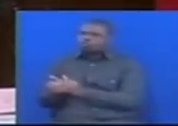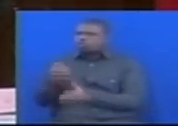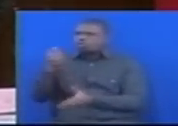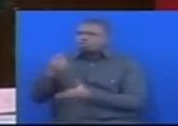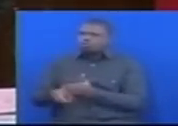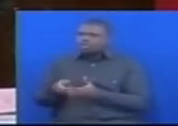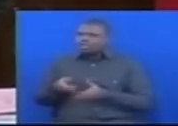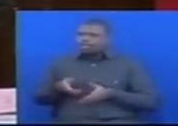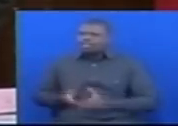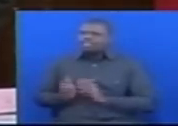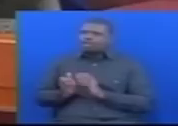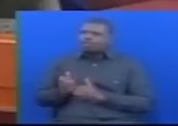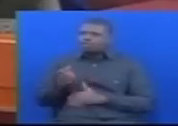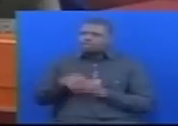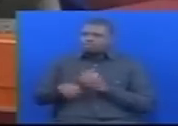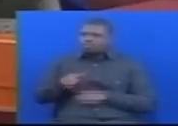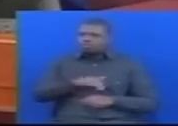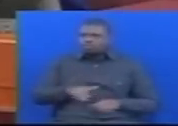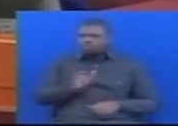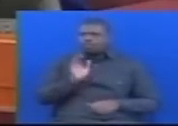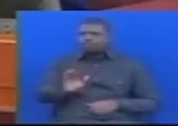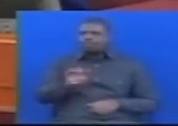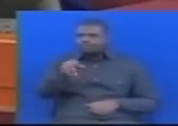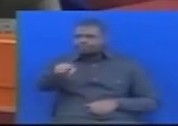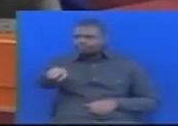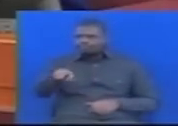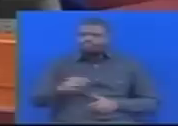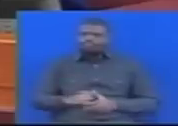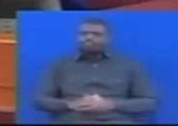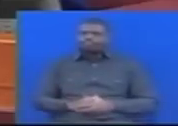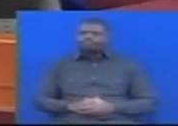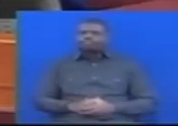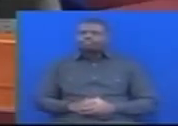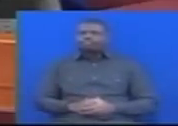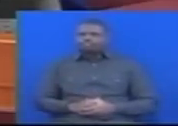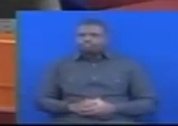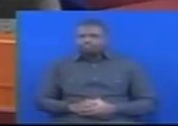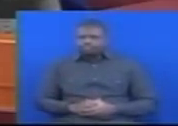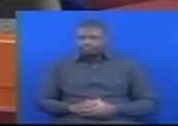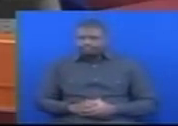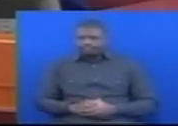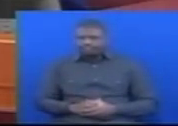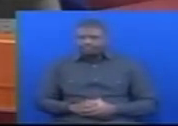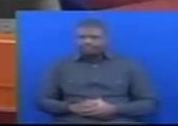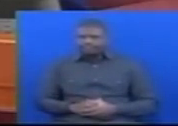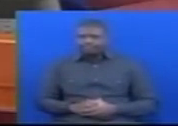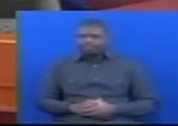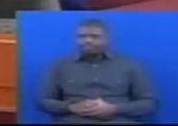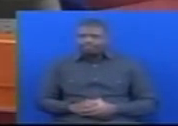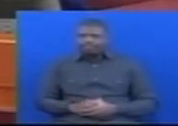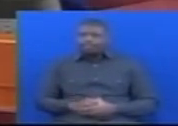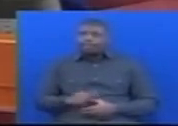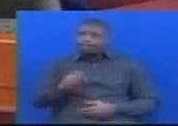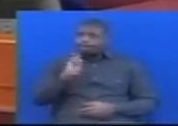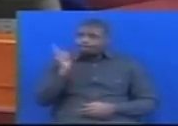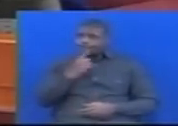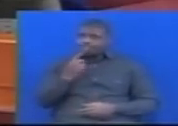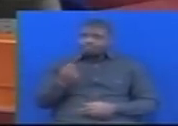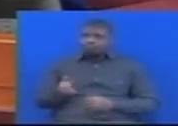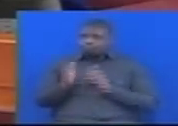kuwatoza mazao yanayolimwa katika eneo hilo? Majibu ya swali hilo, maswali hayo, Mheshimiwa Naibu